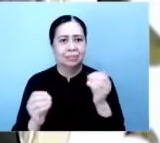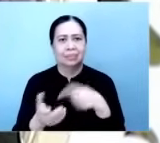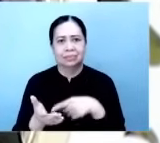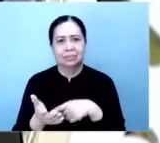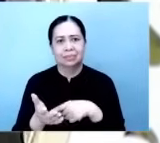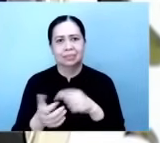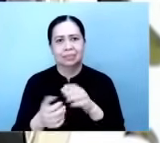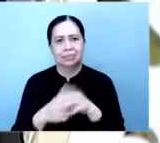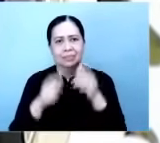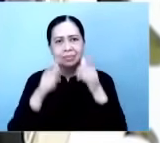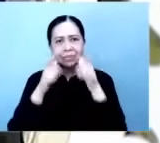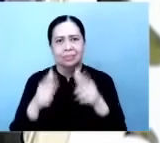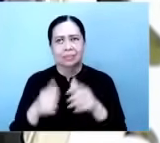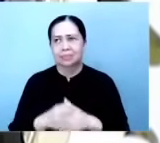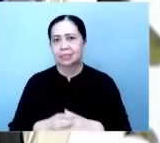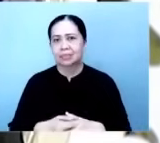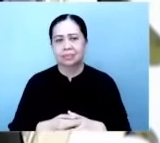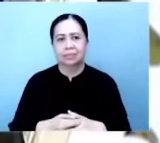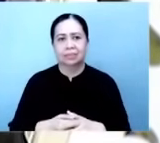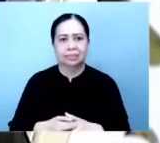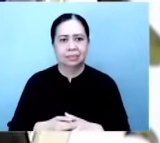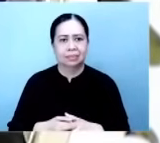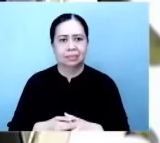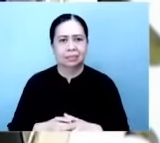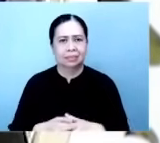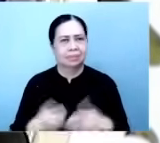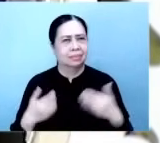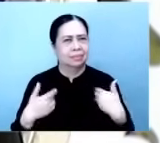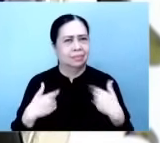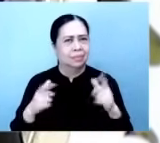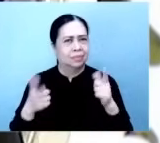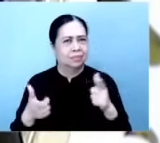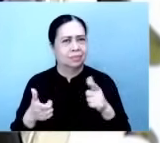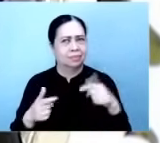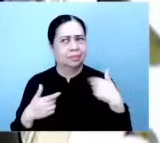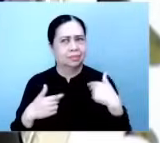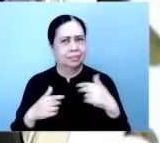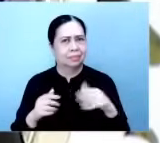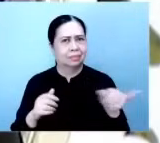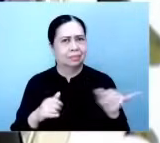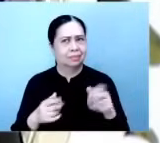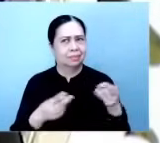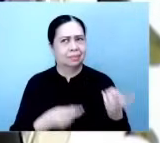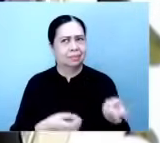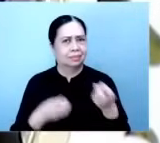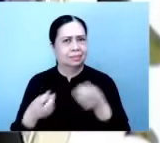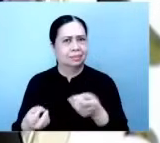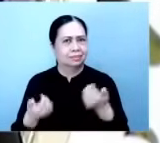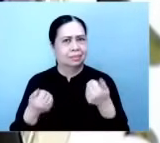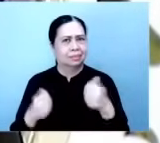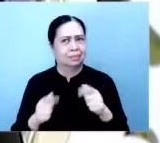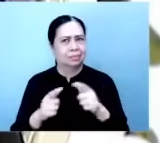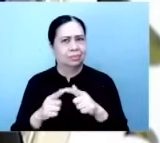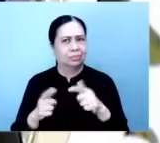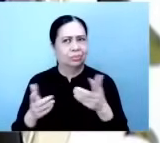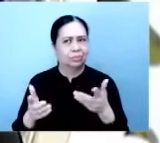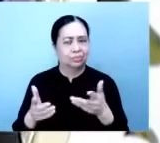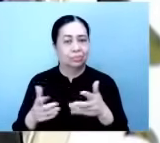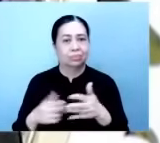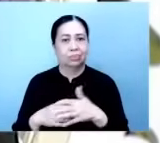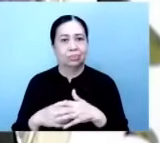mukhang hindi lang siya. There seems to be a pattern, no, of trying to make this